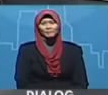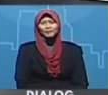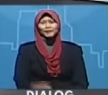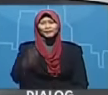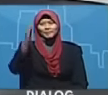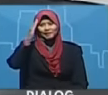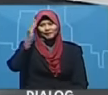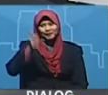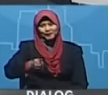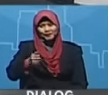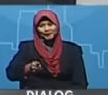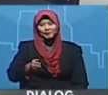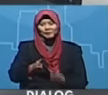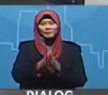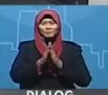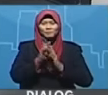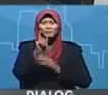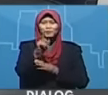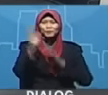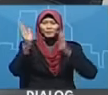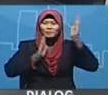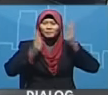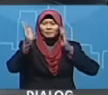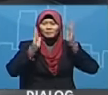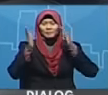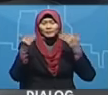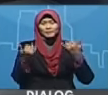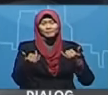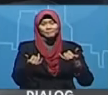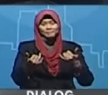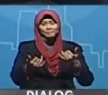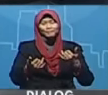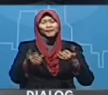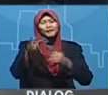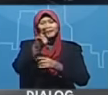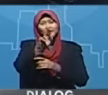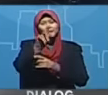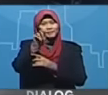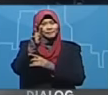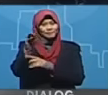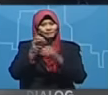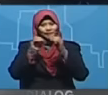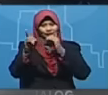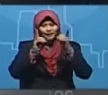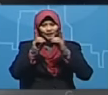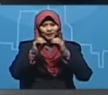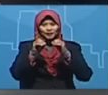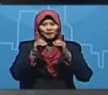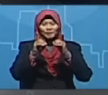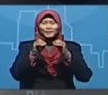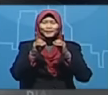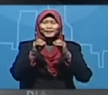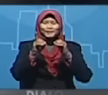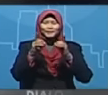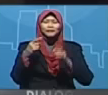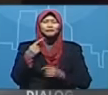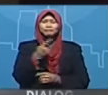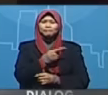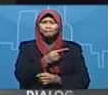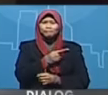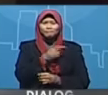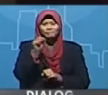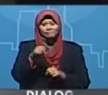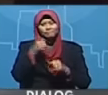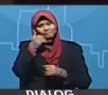Baik, Assalamualaikum dan salam satu Malaysia. Kembali ke Gelanggang sendiri pada malam ini. Dialog bersama Suhaimi Muhammad kembali. Jadi seperti biasa anda boleh berinteraksi bersama saya di